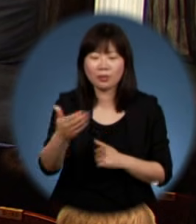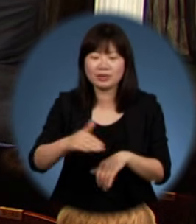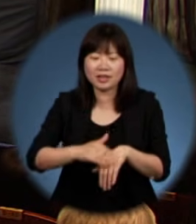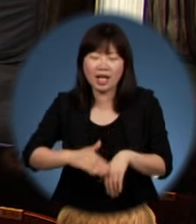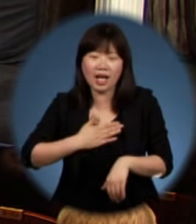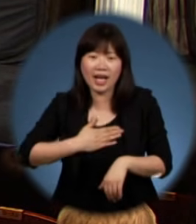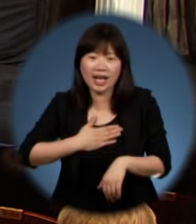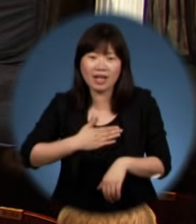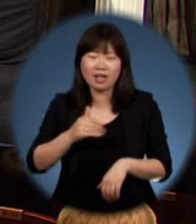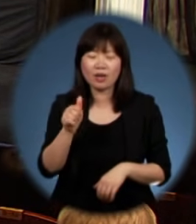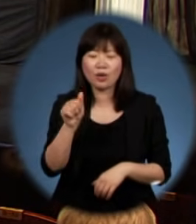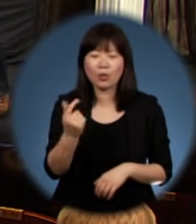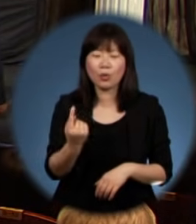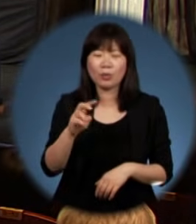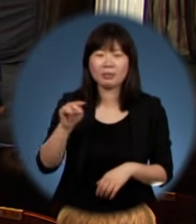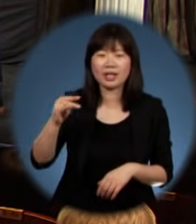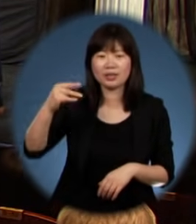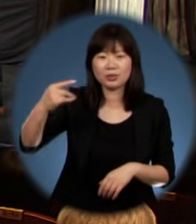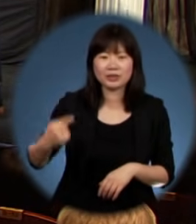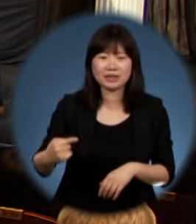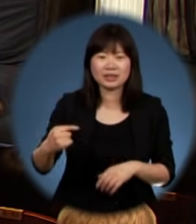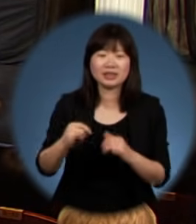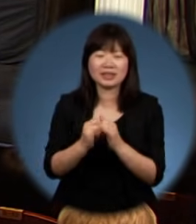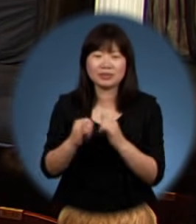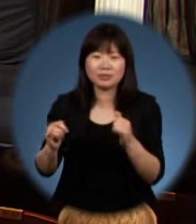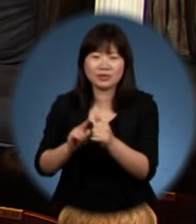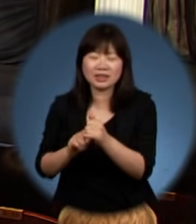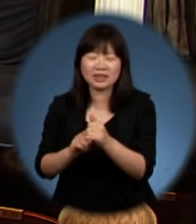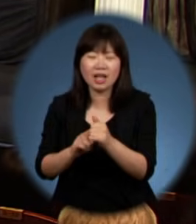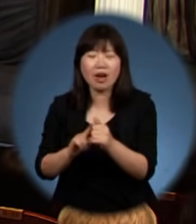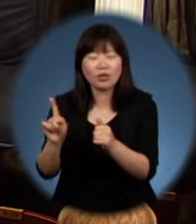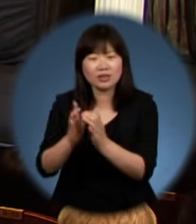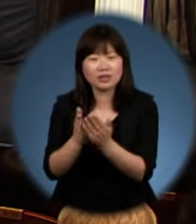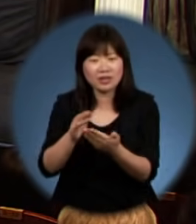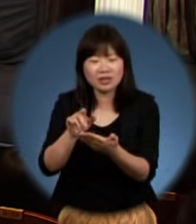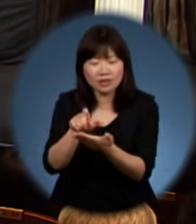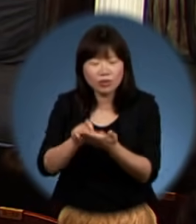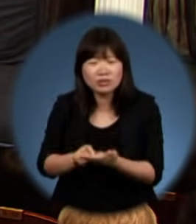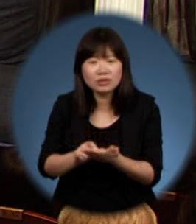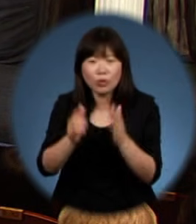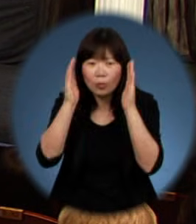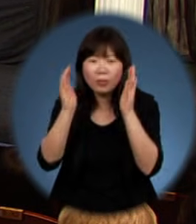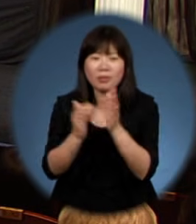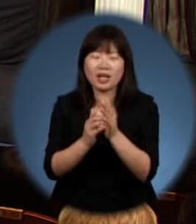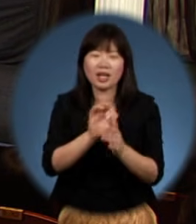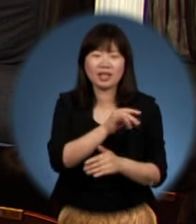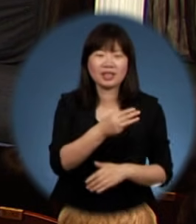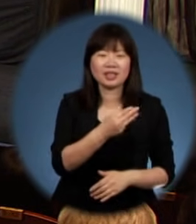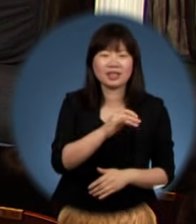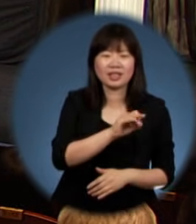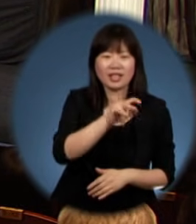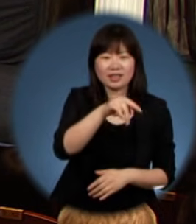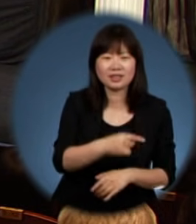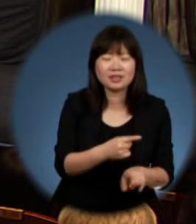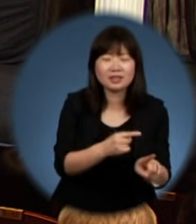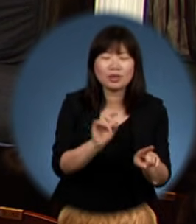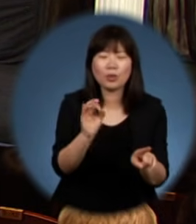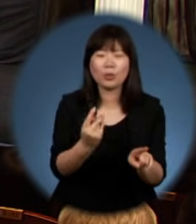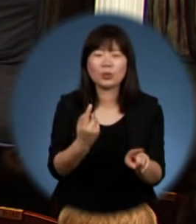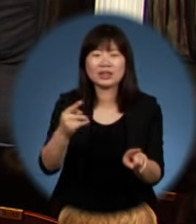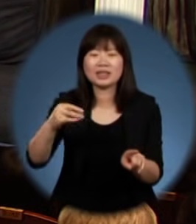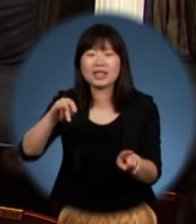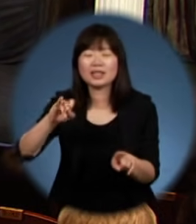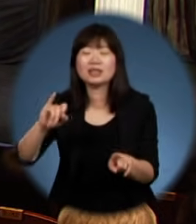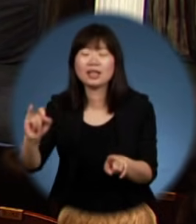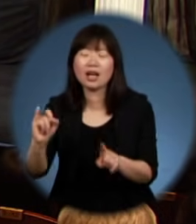아시는 험에 로서 란 인물이 어떤 책을 썼는지 는다 이제 공부를 하셨지요 1 2 아스와 어디 3이 아니라